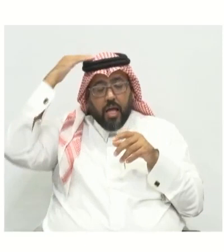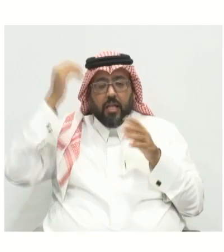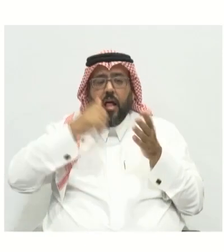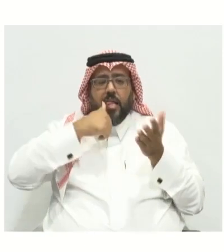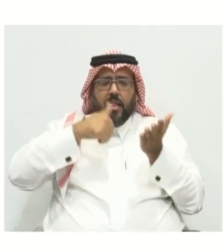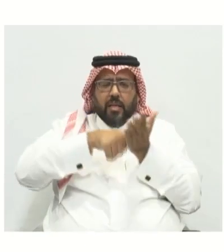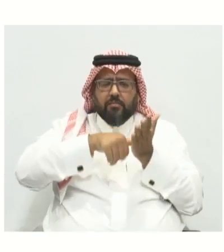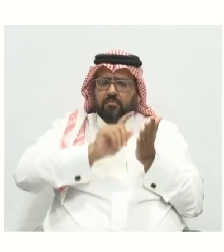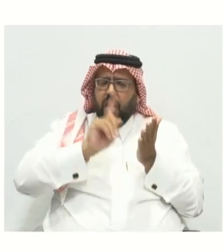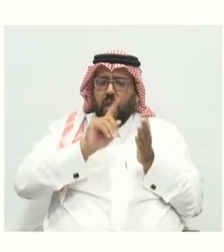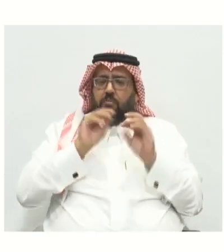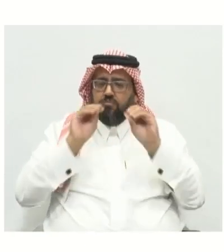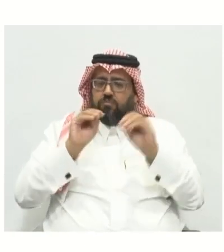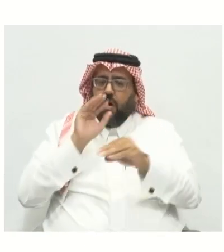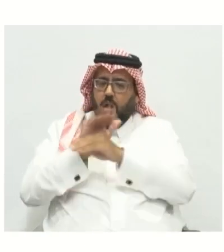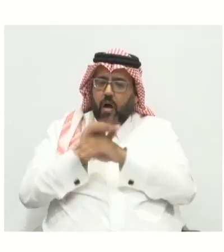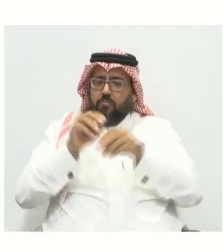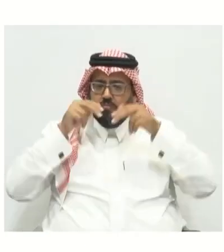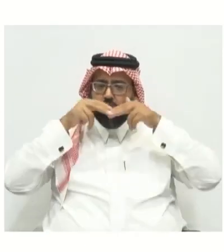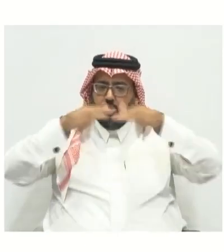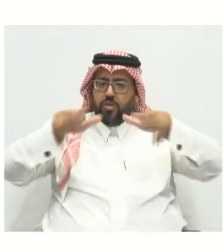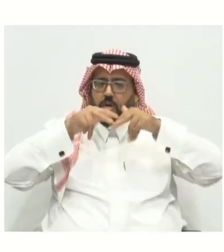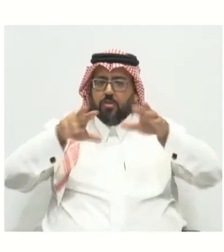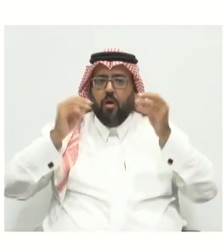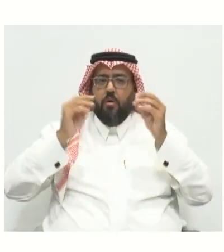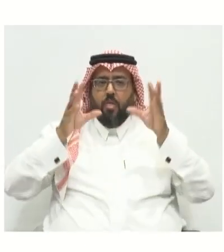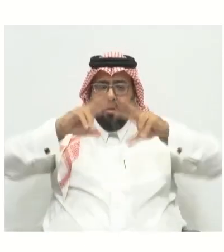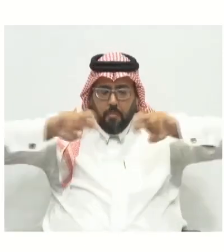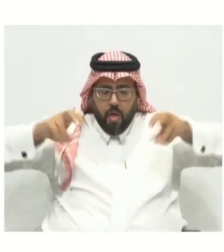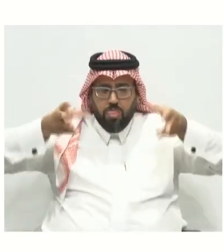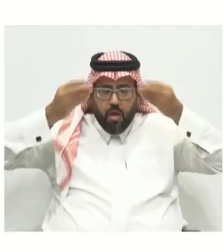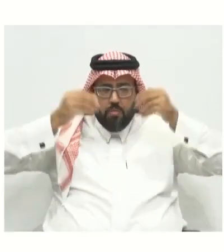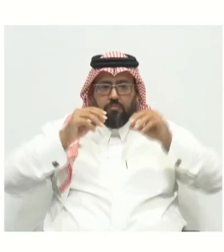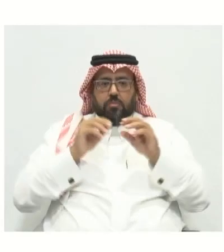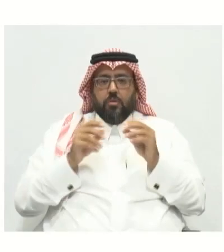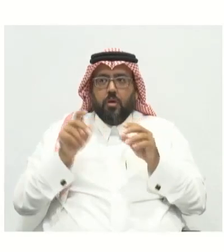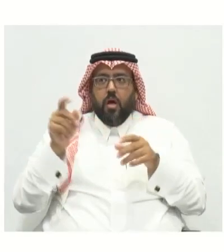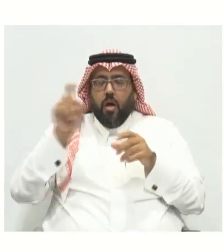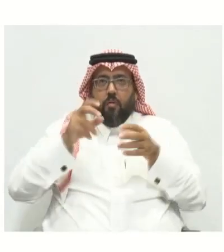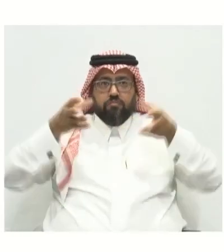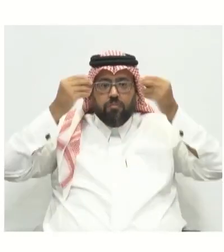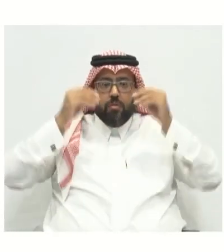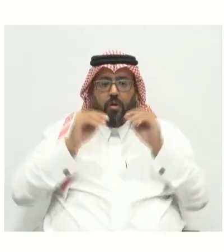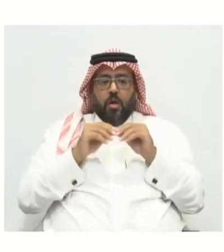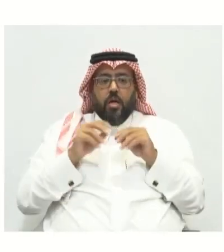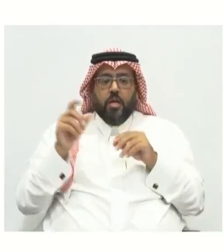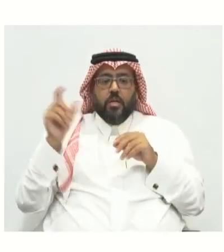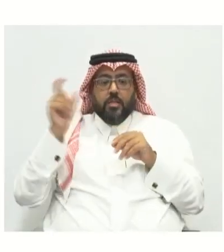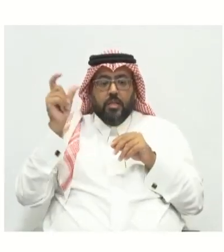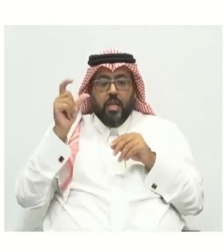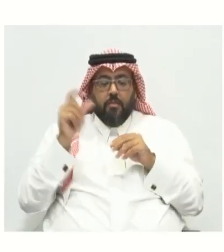الدوله العلوم والاداب والثقافه وتعنى تشجيع البحث العلمي وتصون التراث الاسلامي والعربي